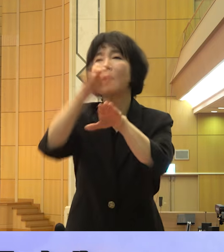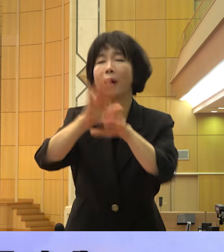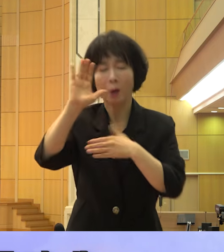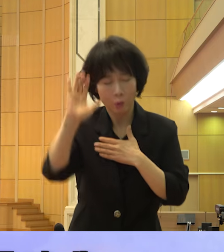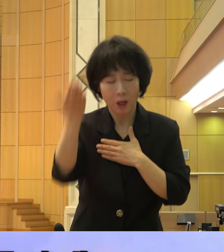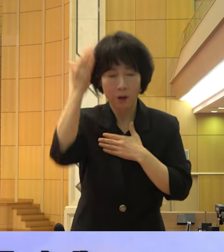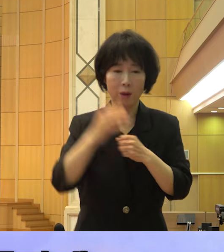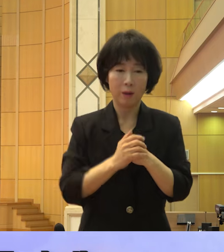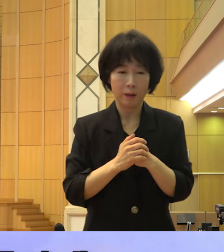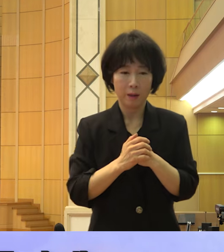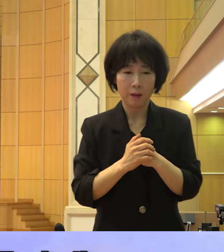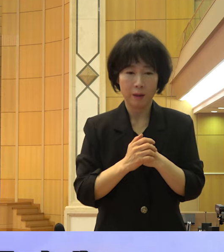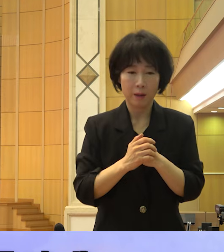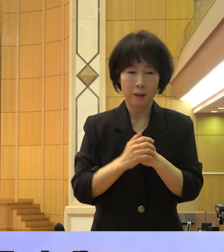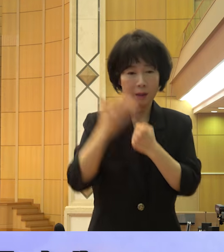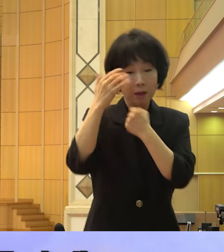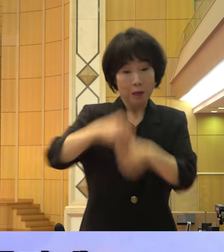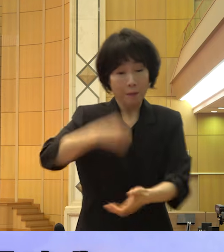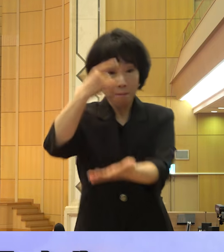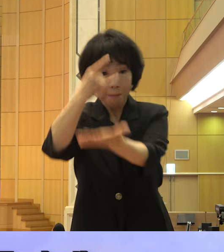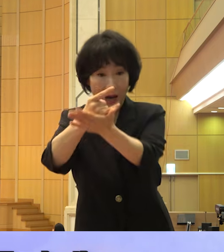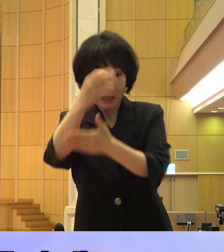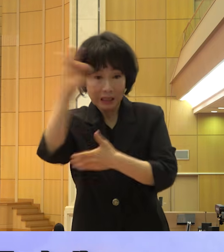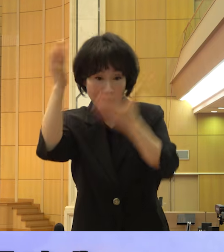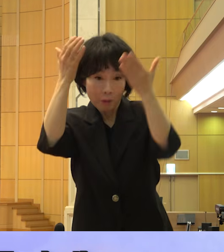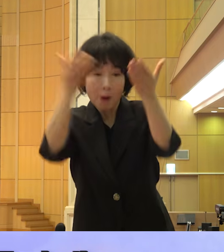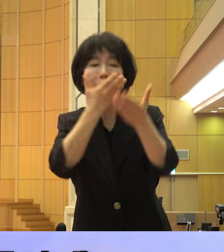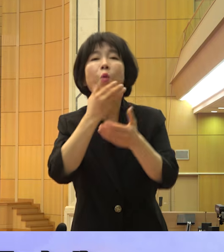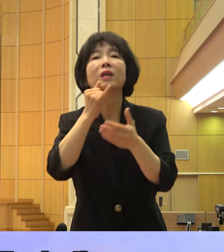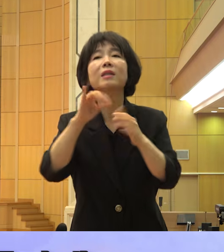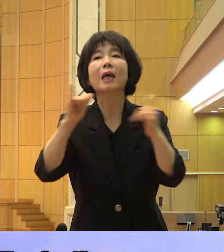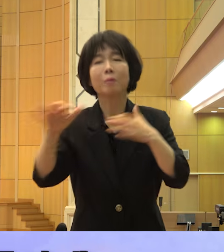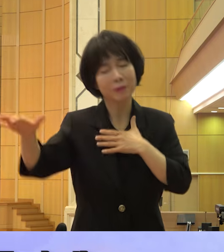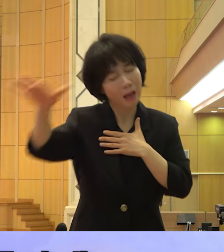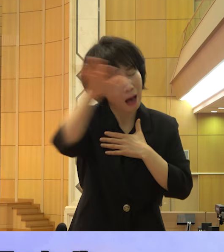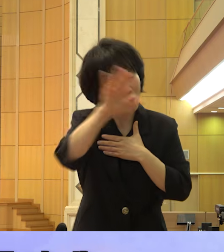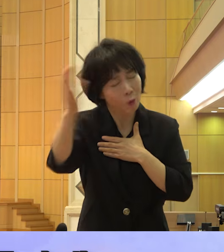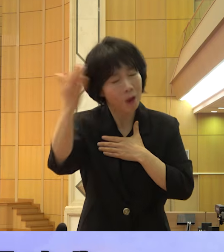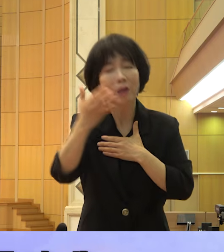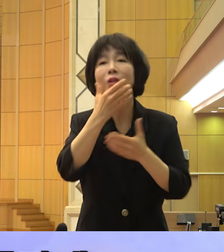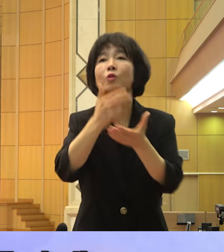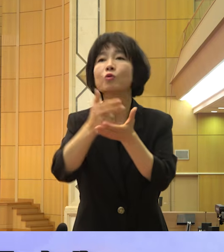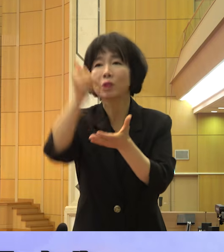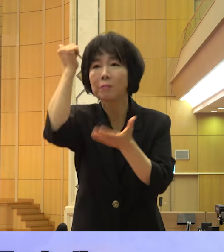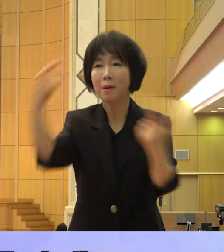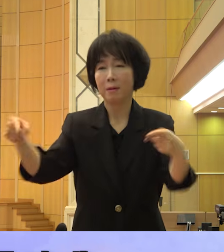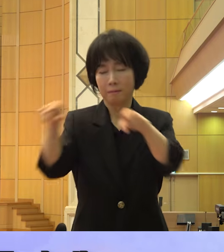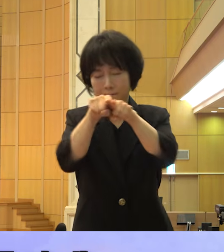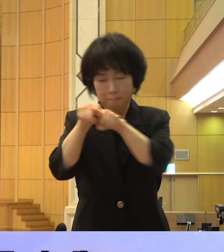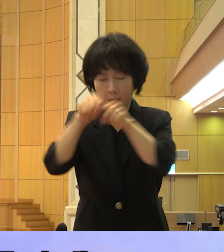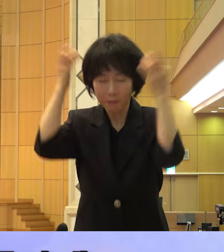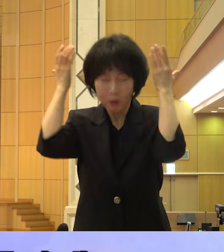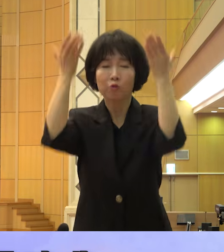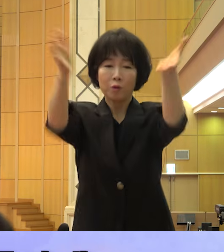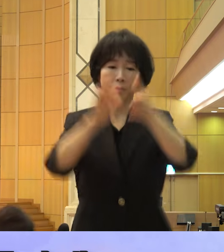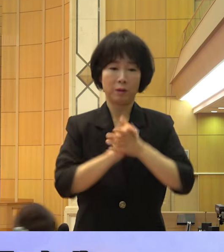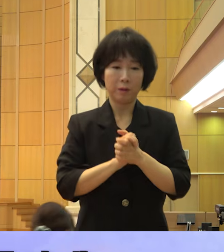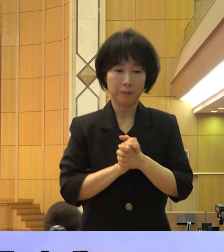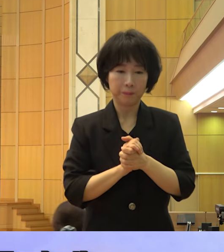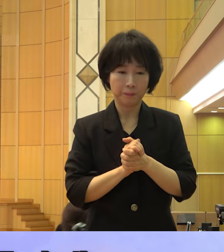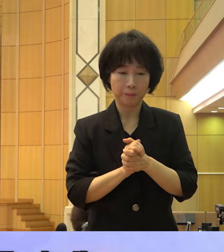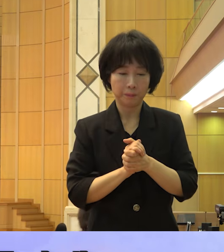됨으로 말미암아 의롭다 인정받는 복된 신령도 다 될 수 있도록 주님께서 함께하여 주시옵소서.